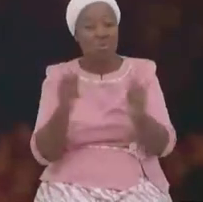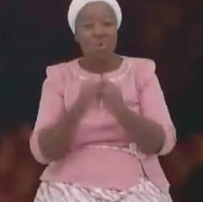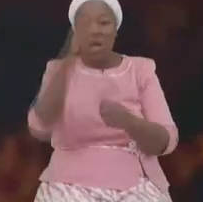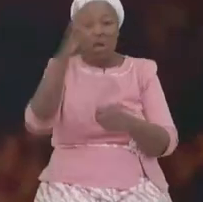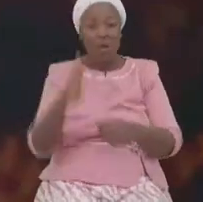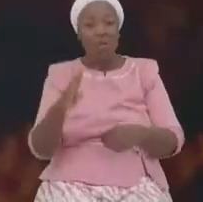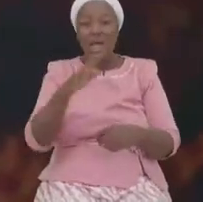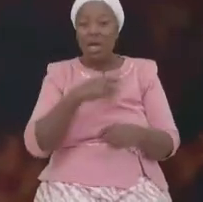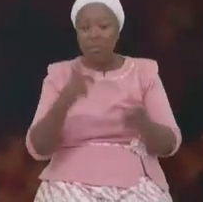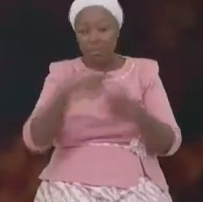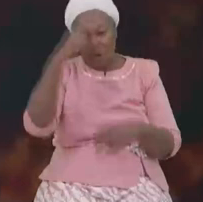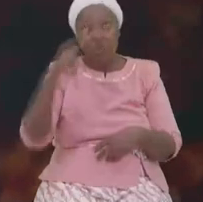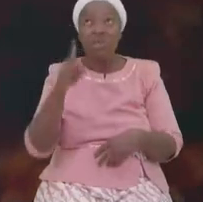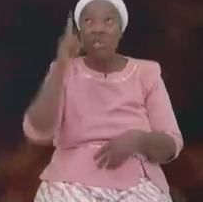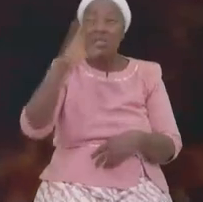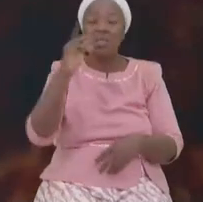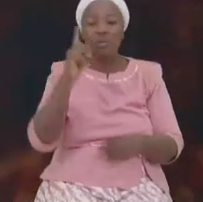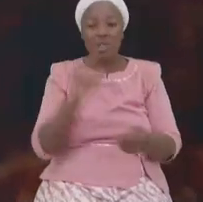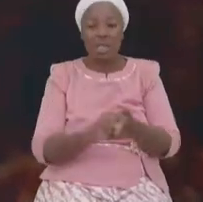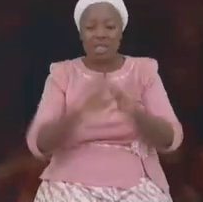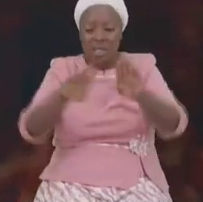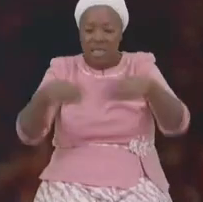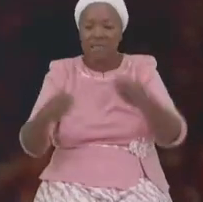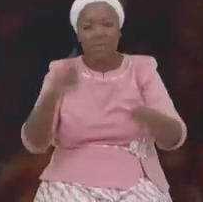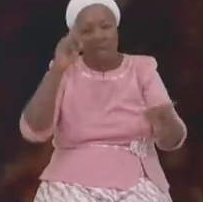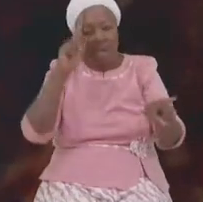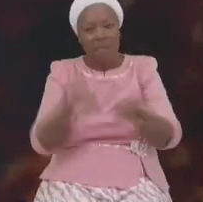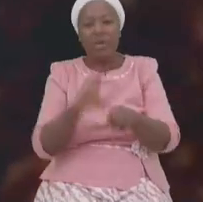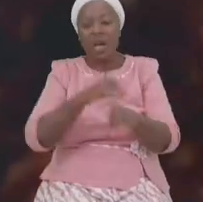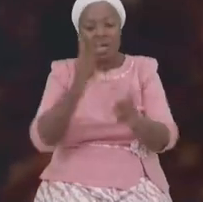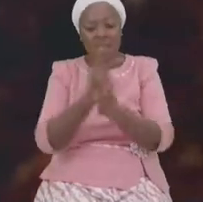parce qu'il est celui qui garde l'alliance.